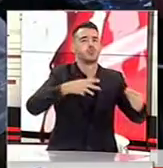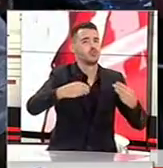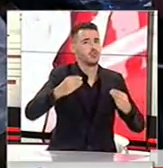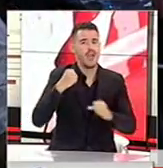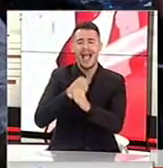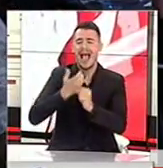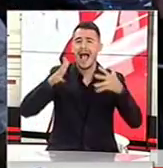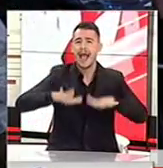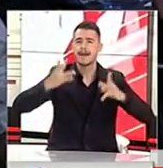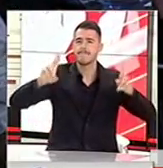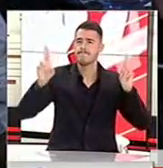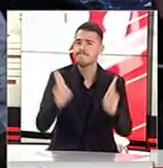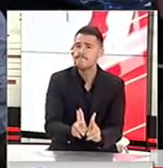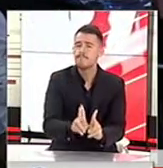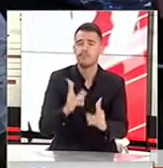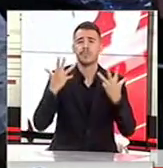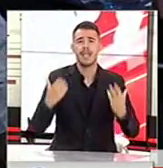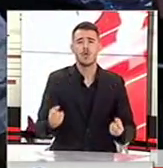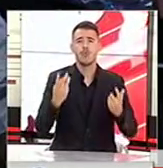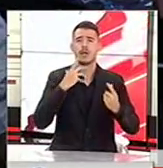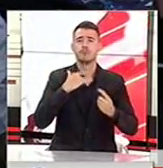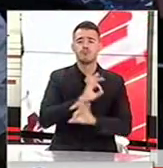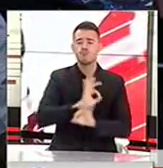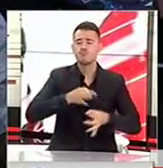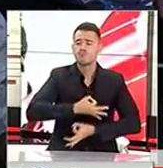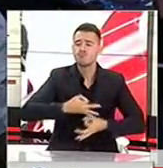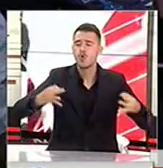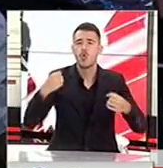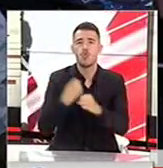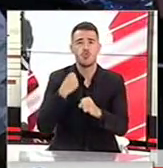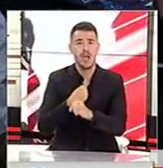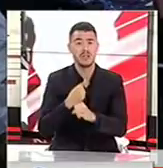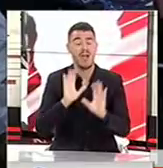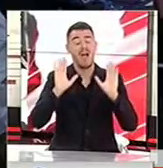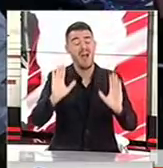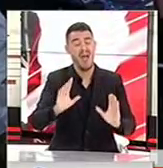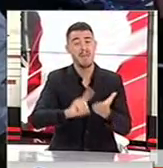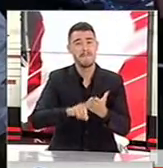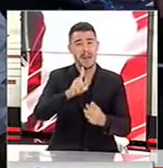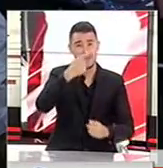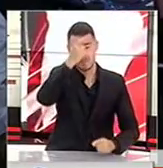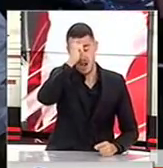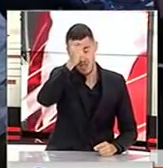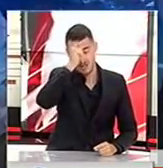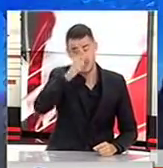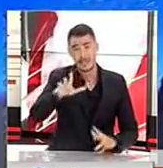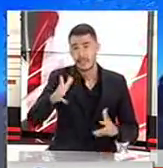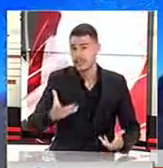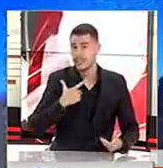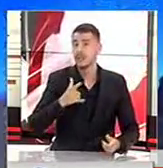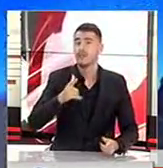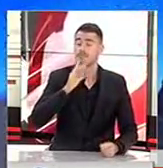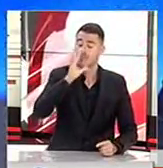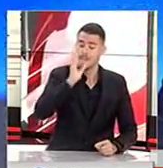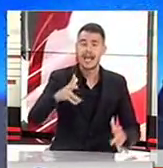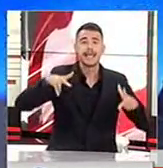αξιοπρεπείς μισθούς και σεβασμό των εργασιακών δικαιωμάτων. Πρέπει να παραδεχθείτε ότι έχει γίνει μια εξαιρετικά σημαντική δουλειά στο Υπουργείο